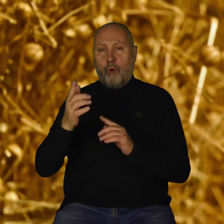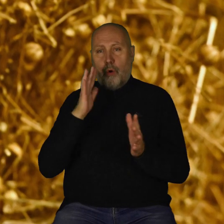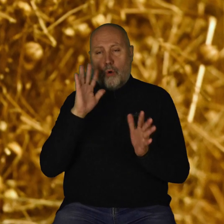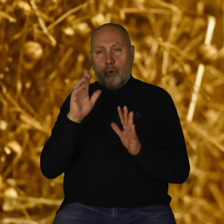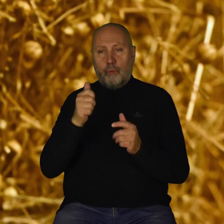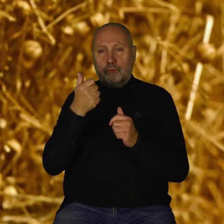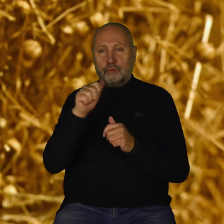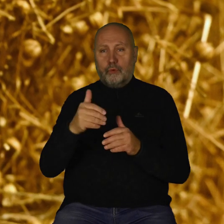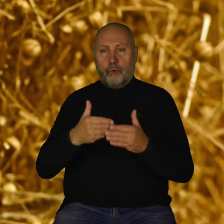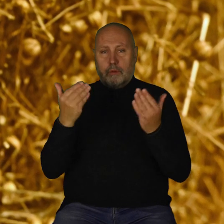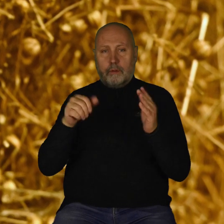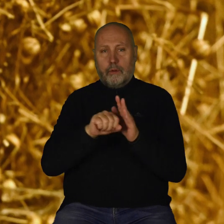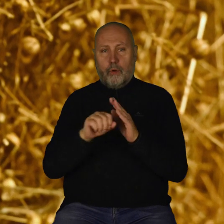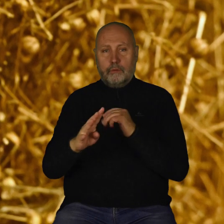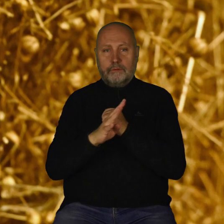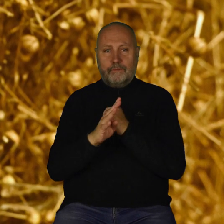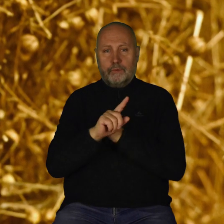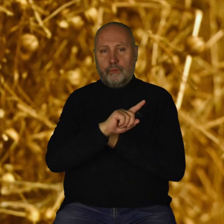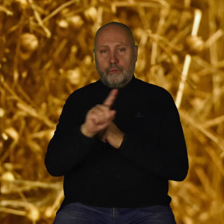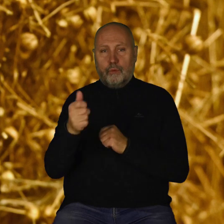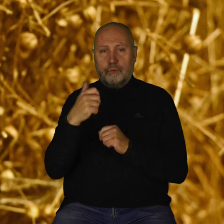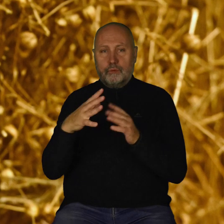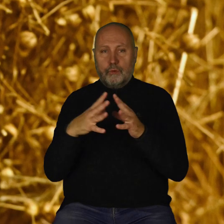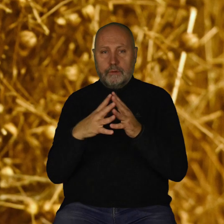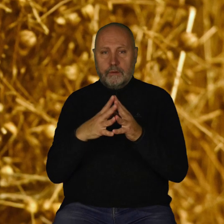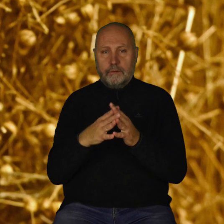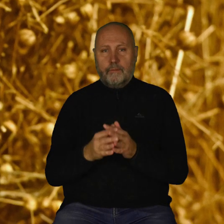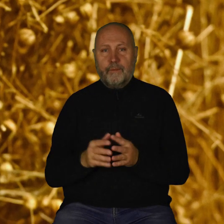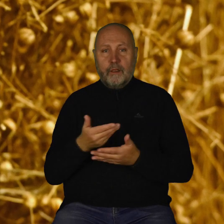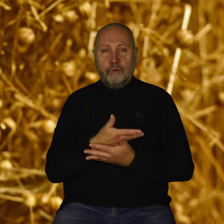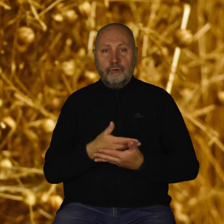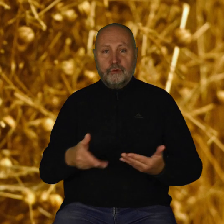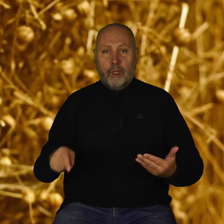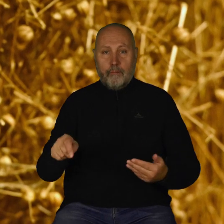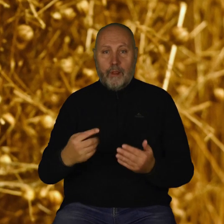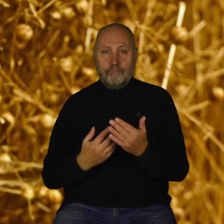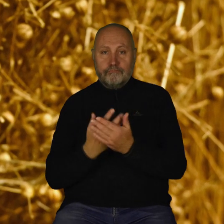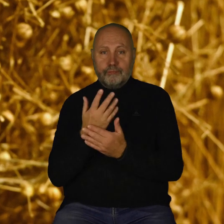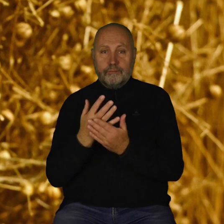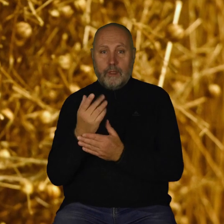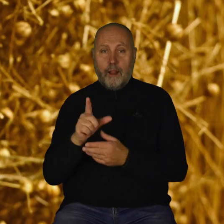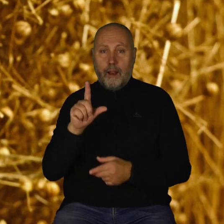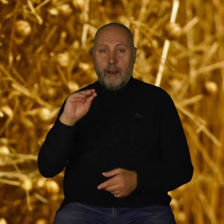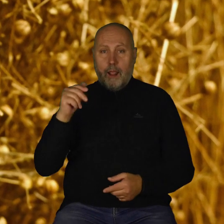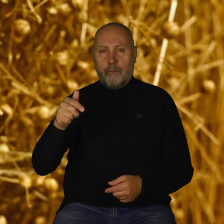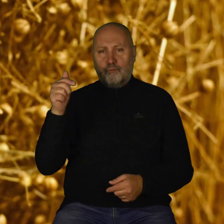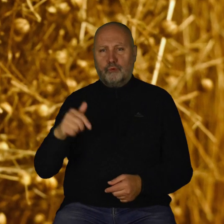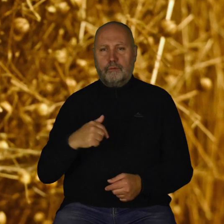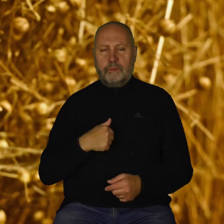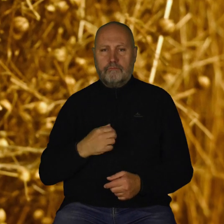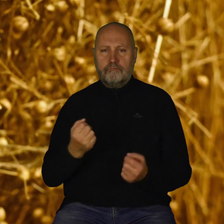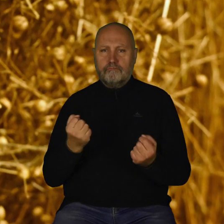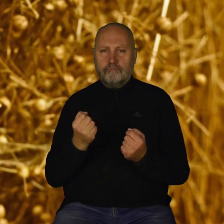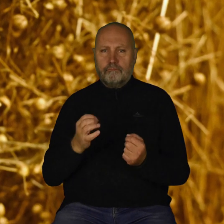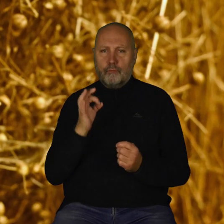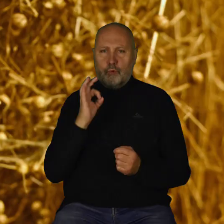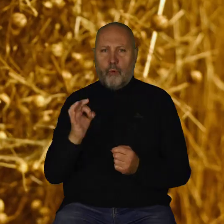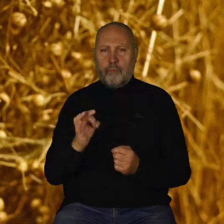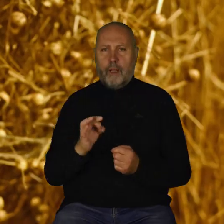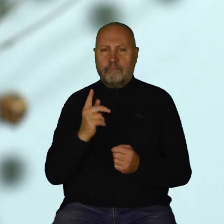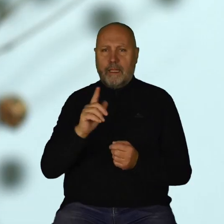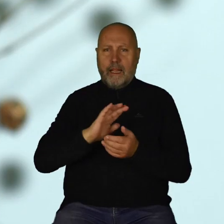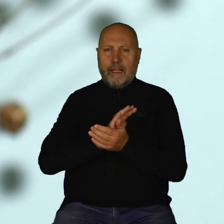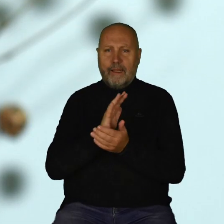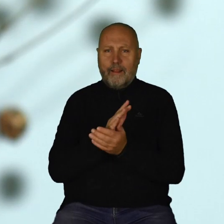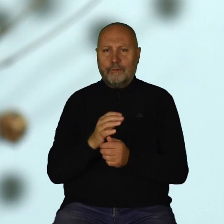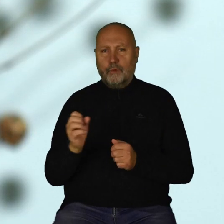100 dni od 90 do 110 gleba na której wyrasta len musi być